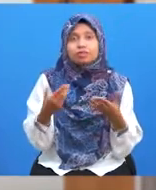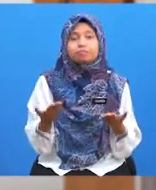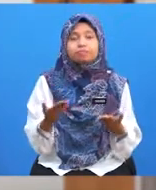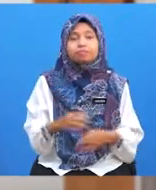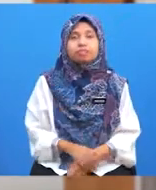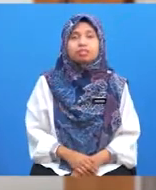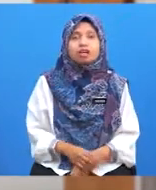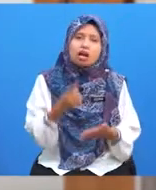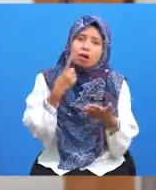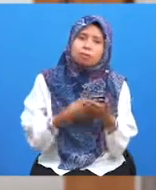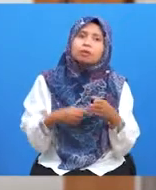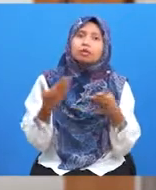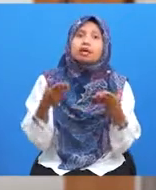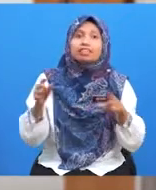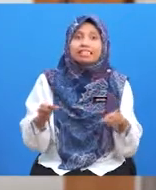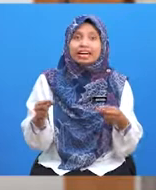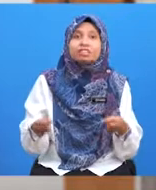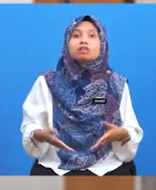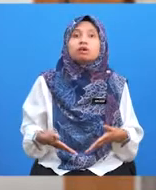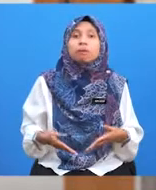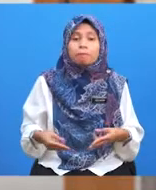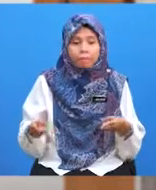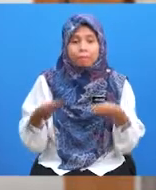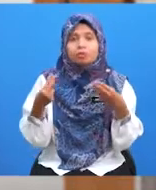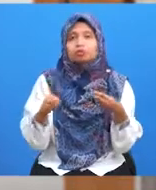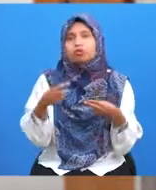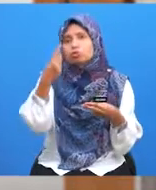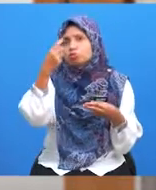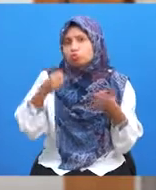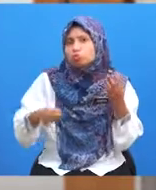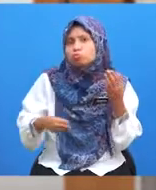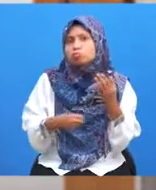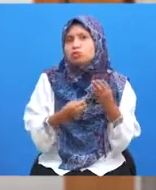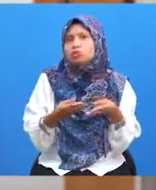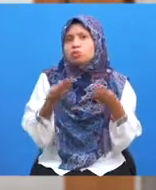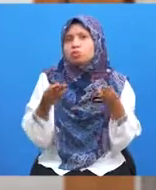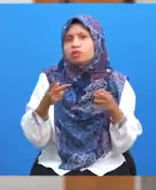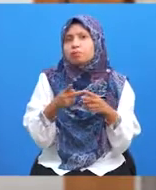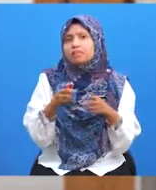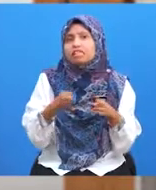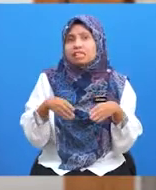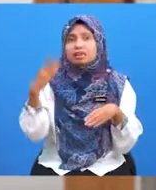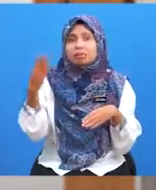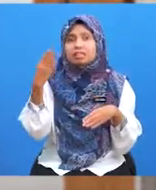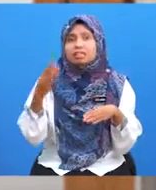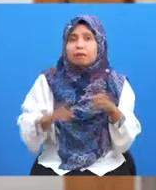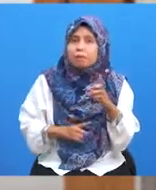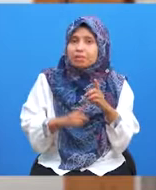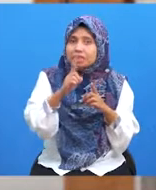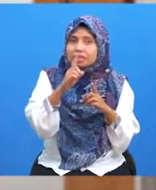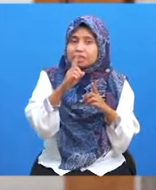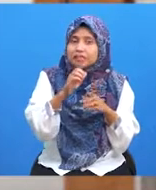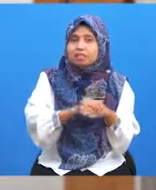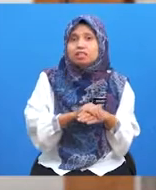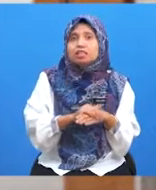Hai apakah gaya pengurusan yang menjadi faktor penyumbang kepada three meningkat pe gaya pengurusan